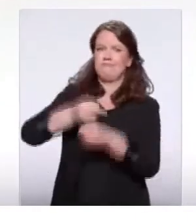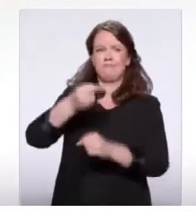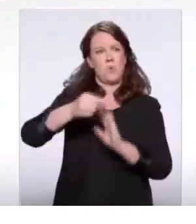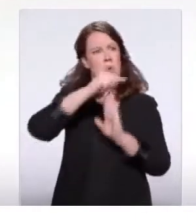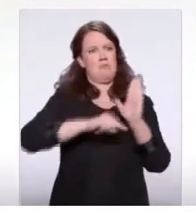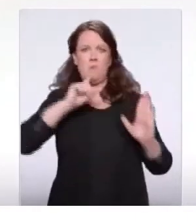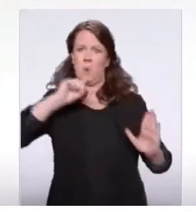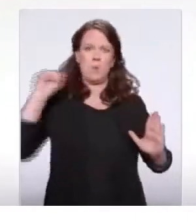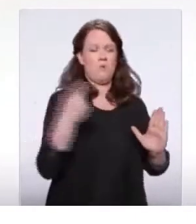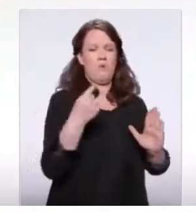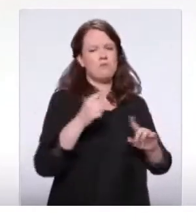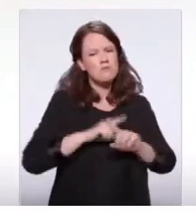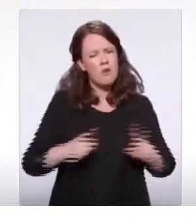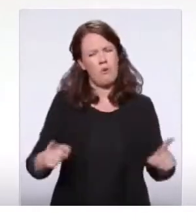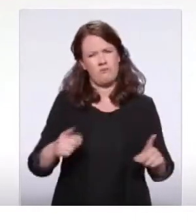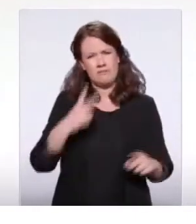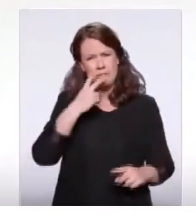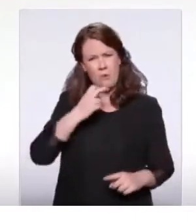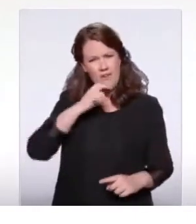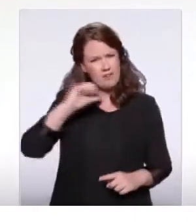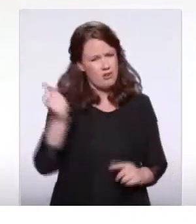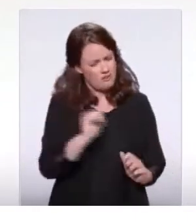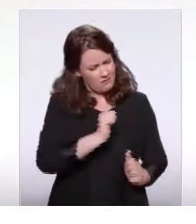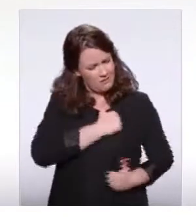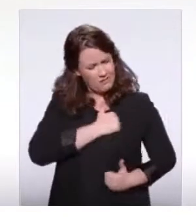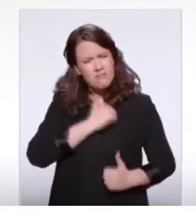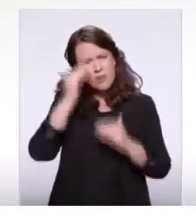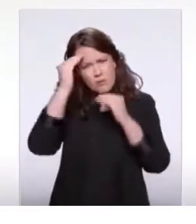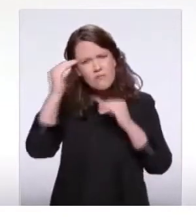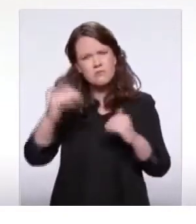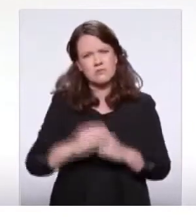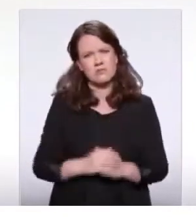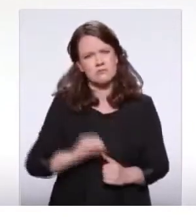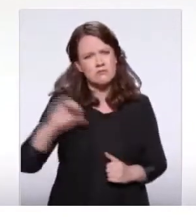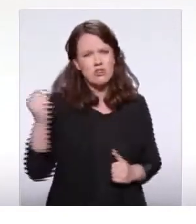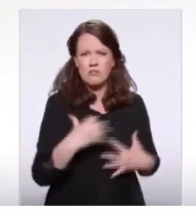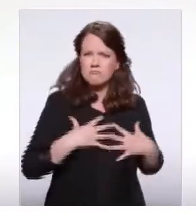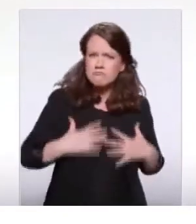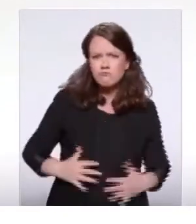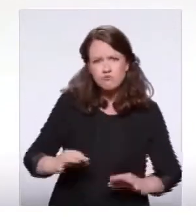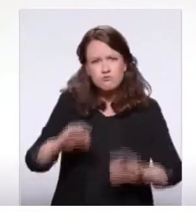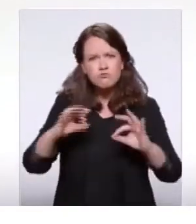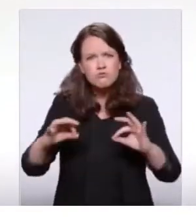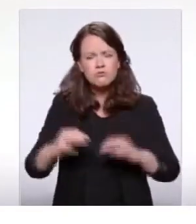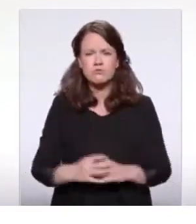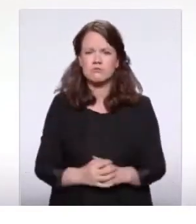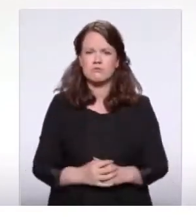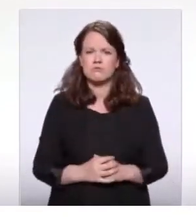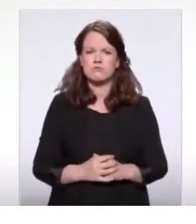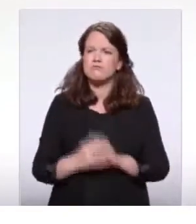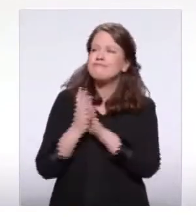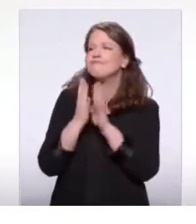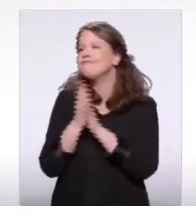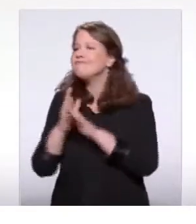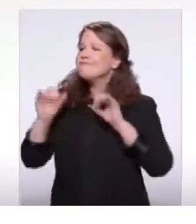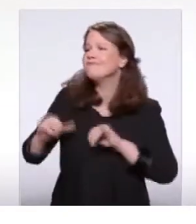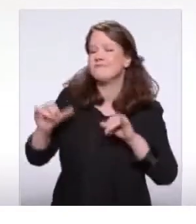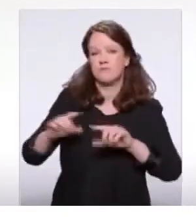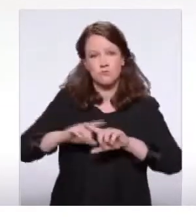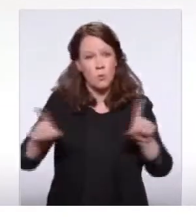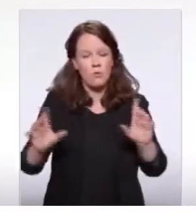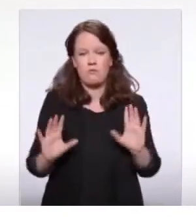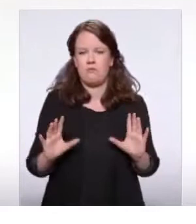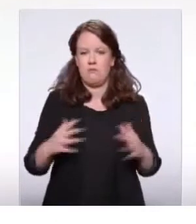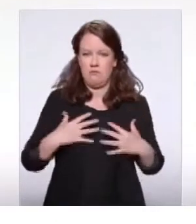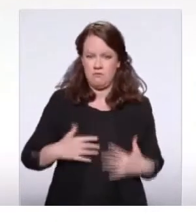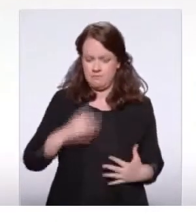civisme de chacun, pour avoir les bons comportements face au virus, limiter ses contacts, se faire tester aux premiers